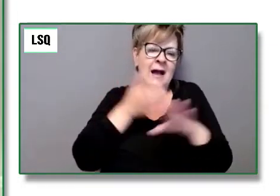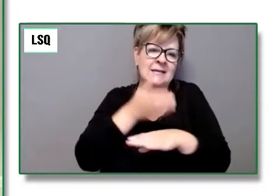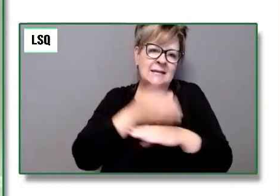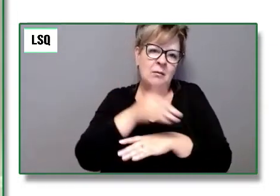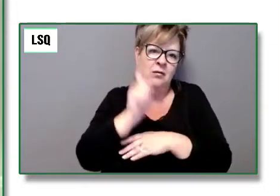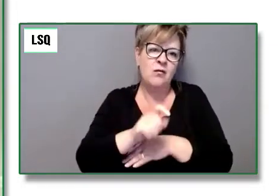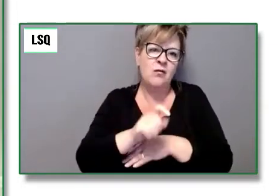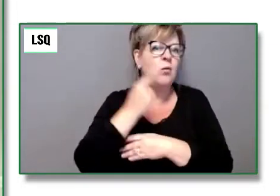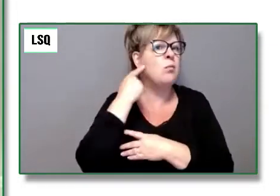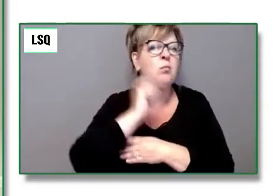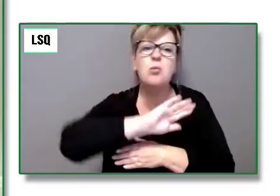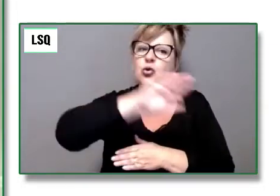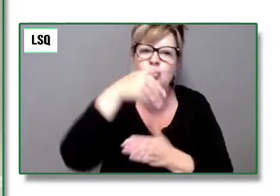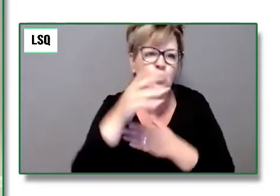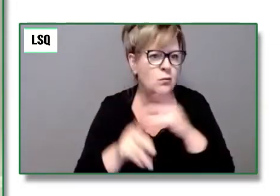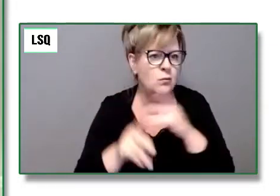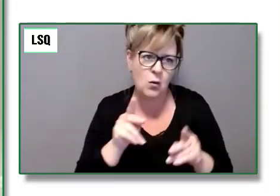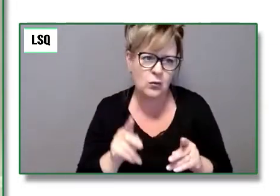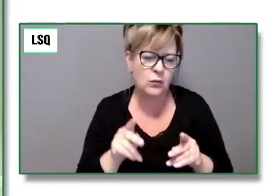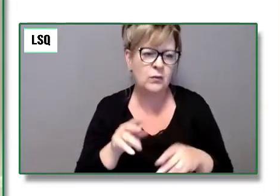chacune. Et